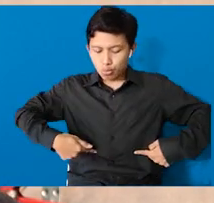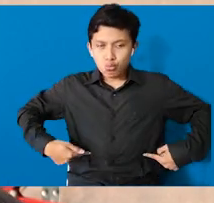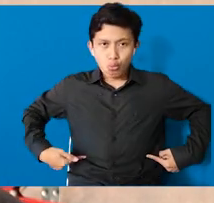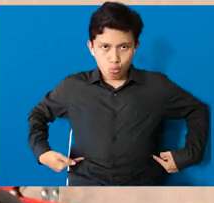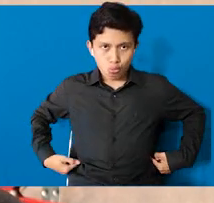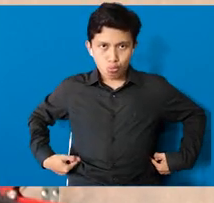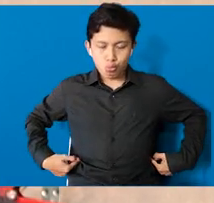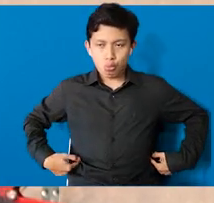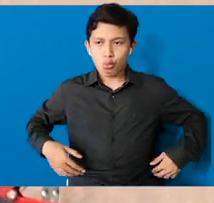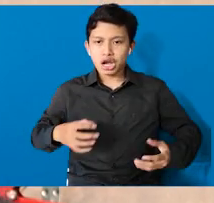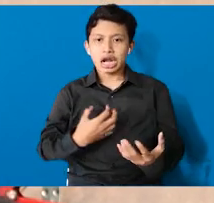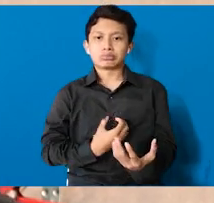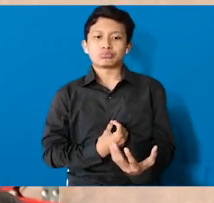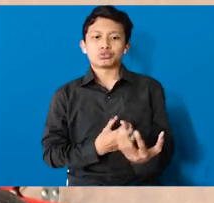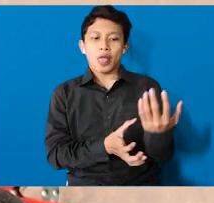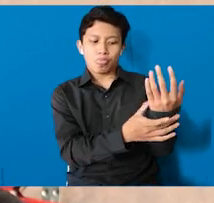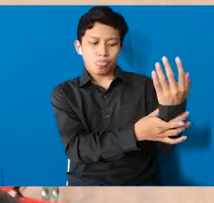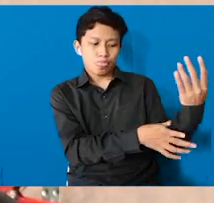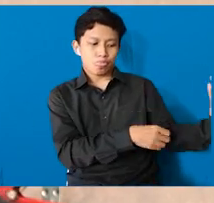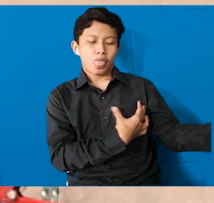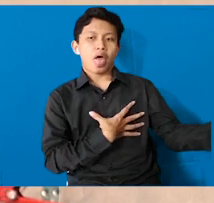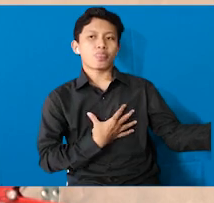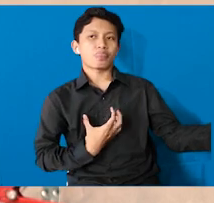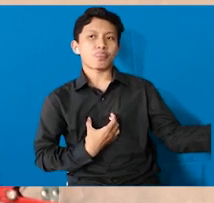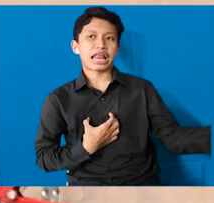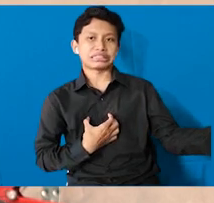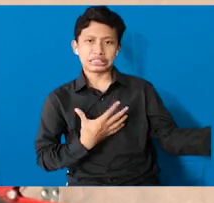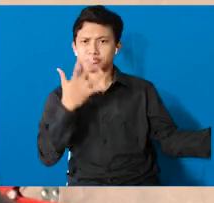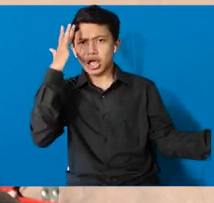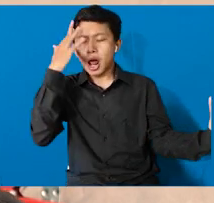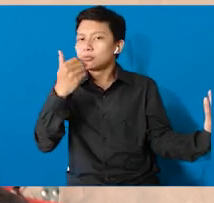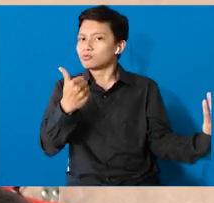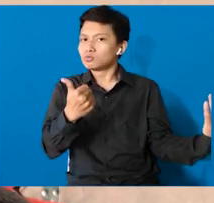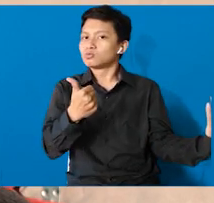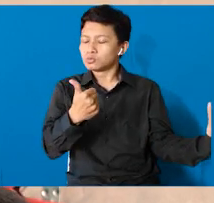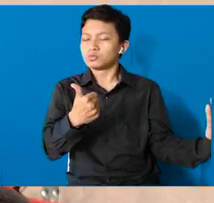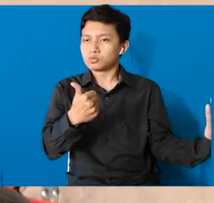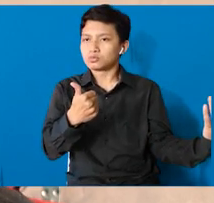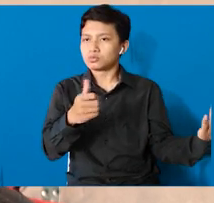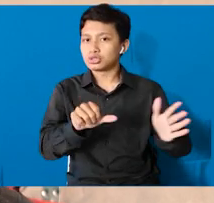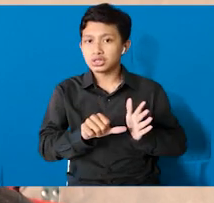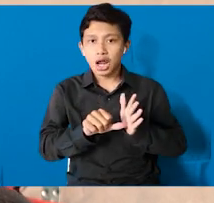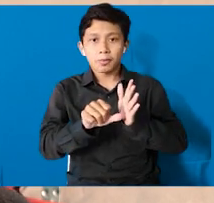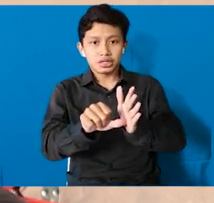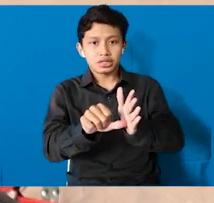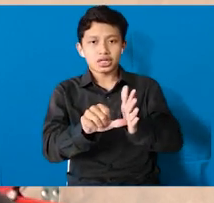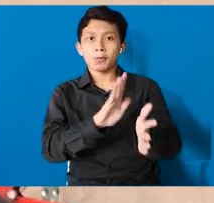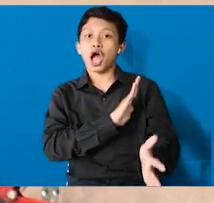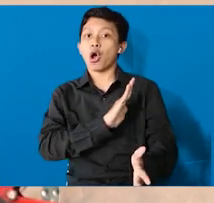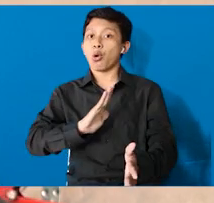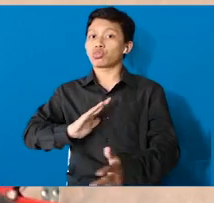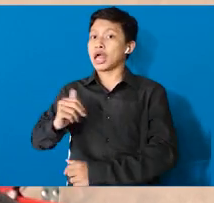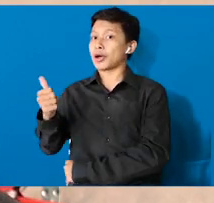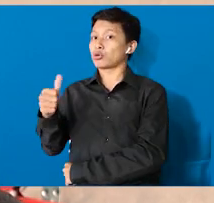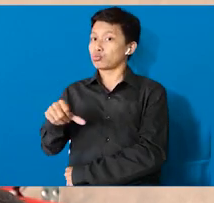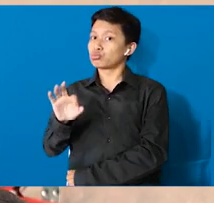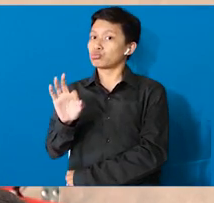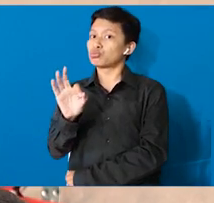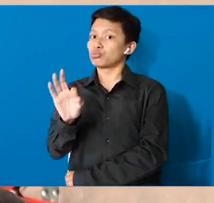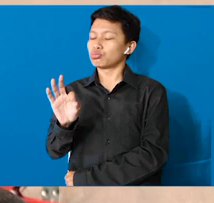perut, kemudian juga tensi. Itu bisa dilakukan didampingi oleh kader. Lalu kita